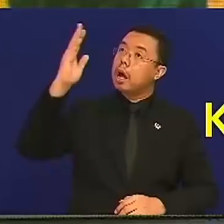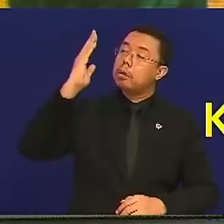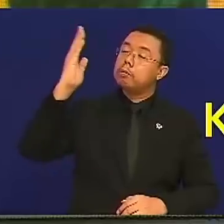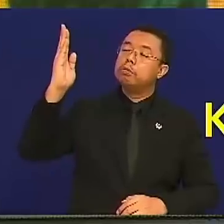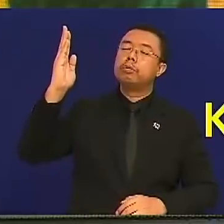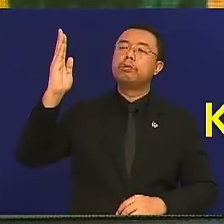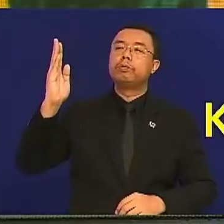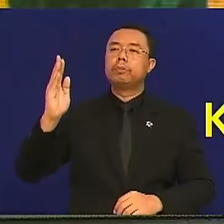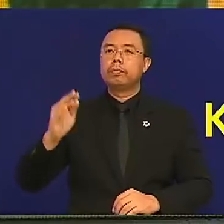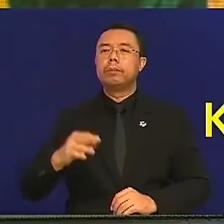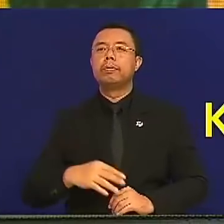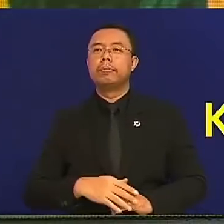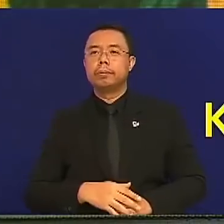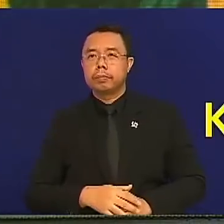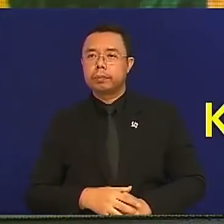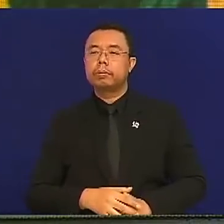kehendak-Mu.